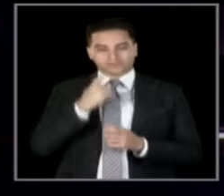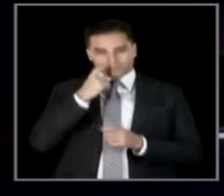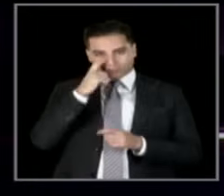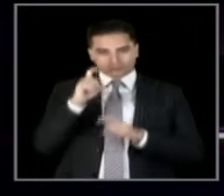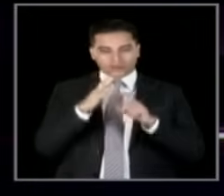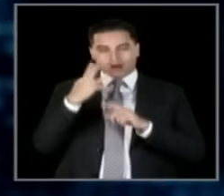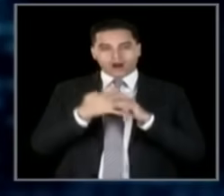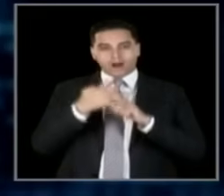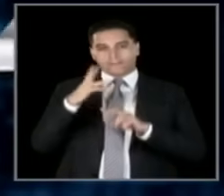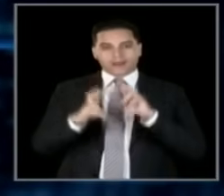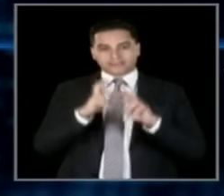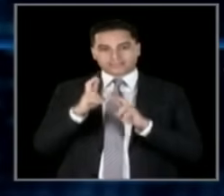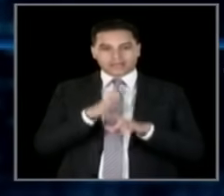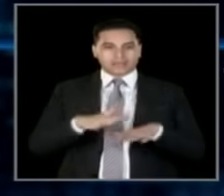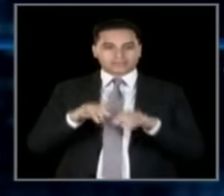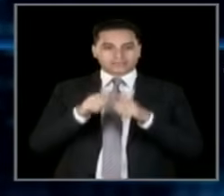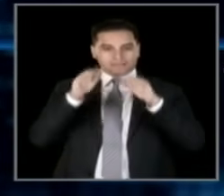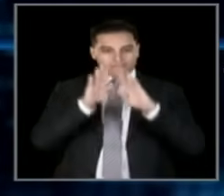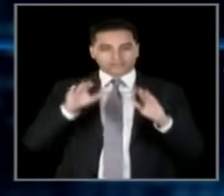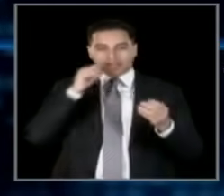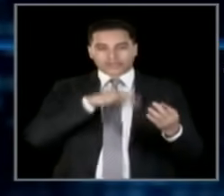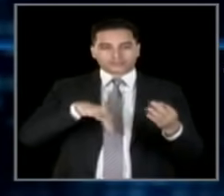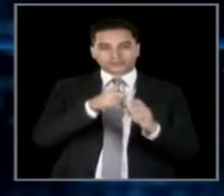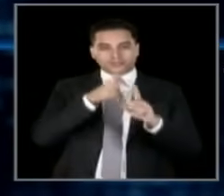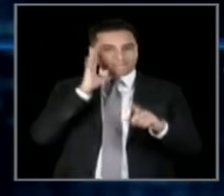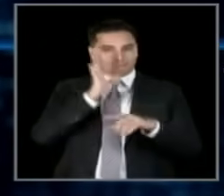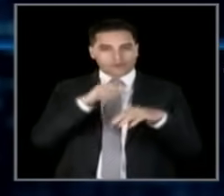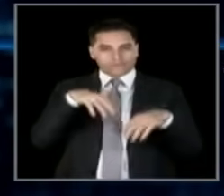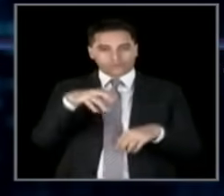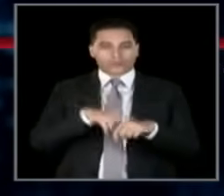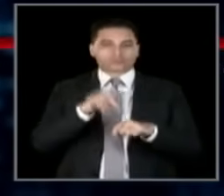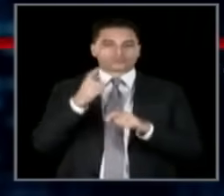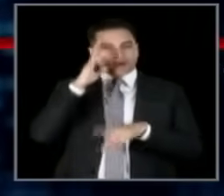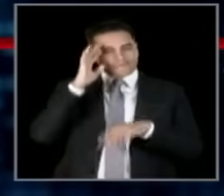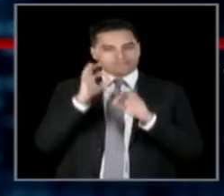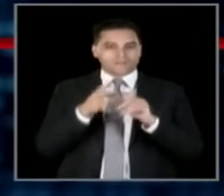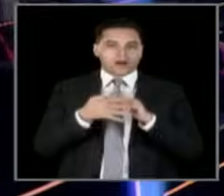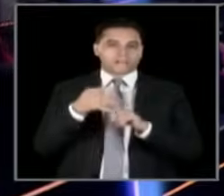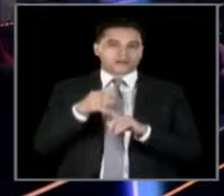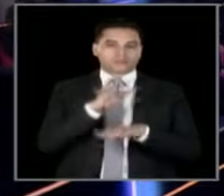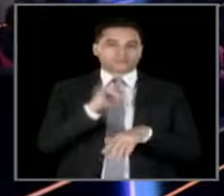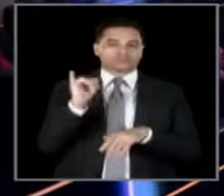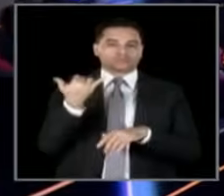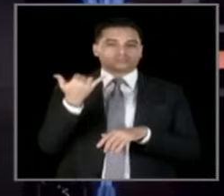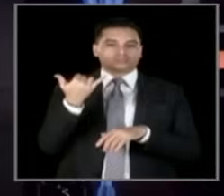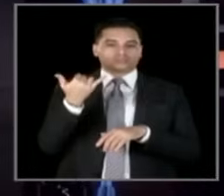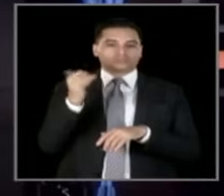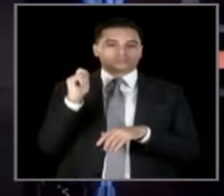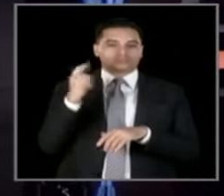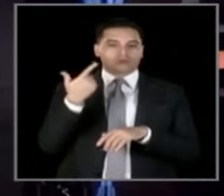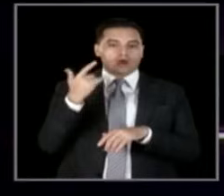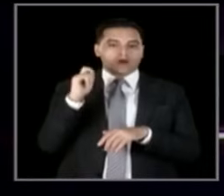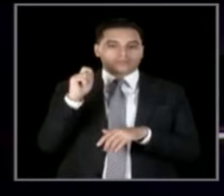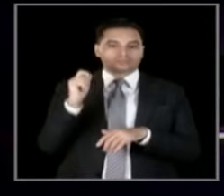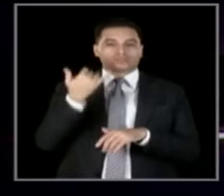فقره الفنون اربع اسئله: سينما ومسرح، اغاني وموسيقى، لوحات ومعالم، وسرعه البديهه. اسئلتنا